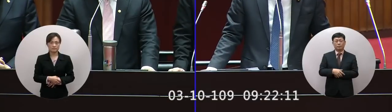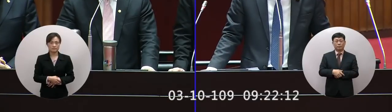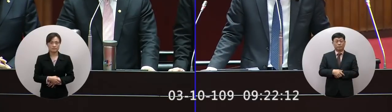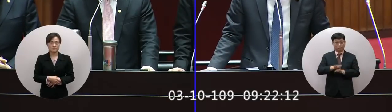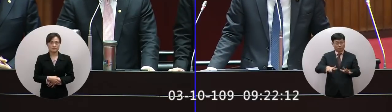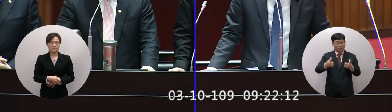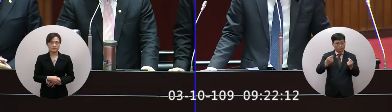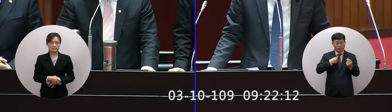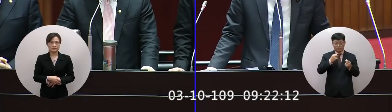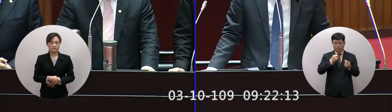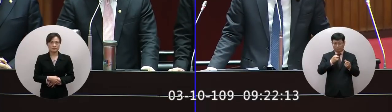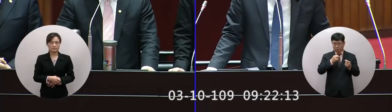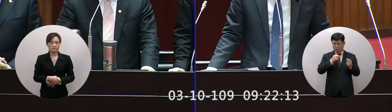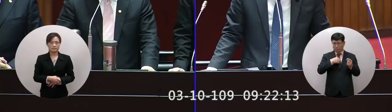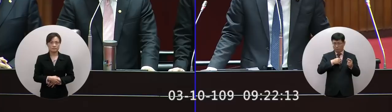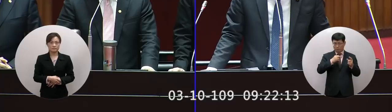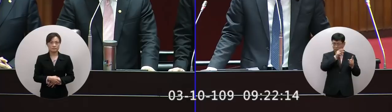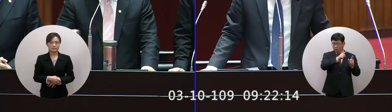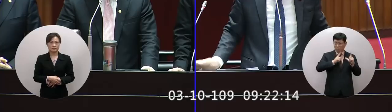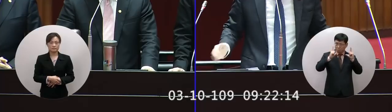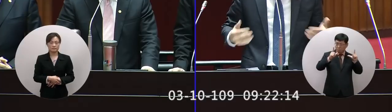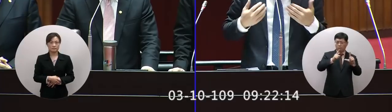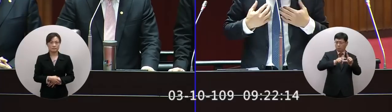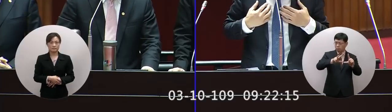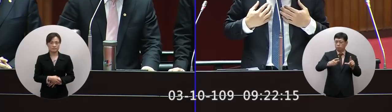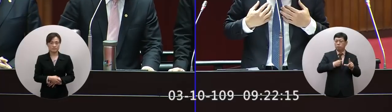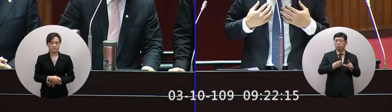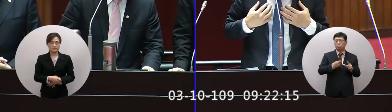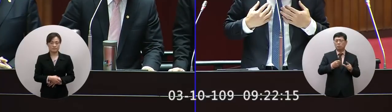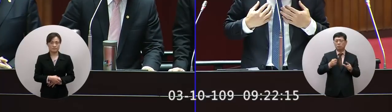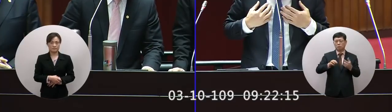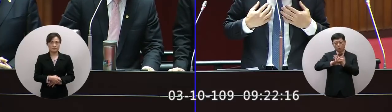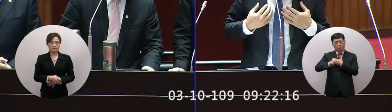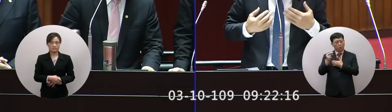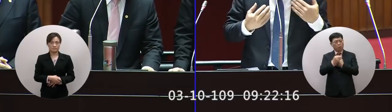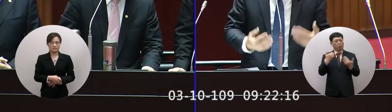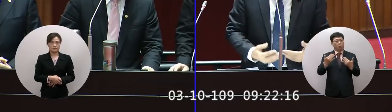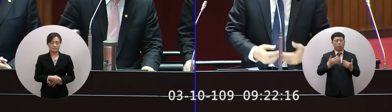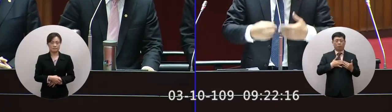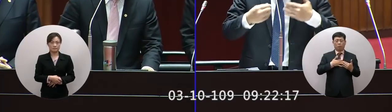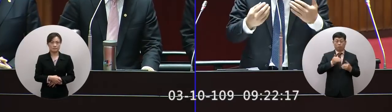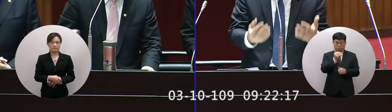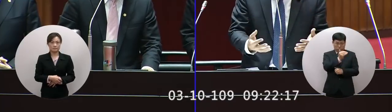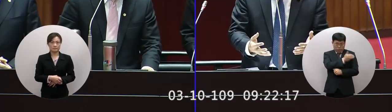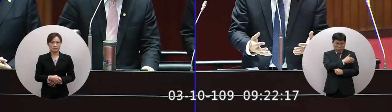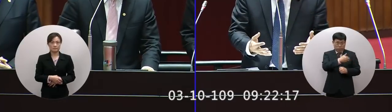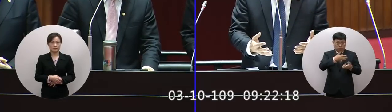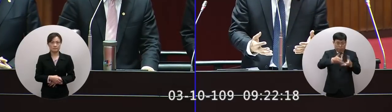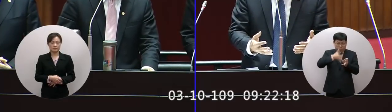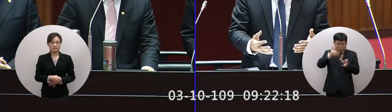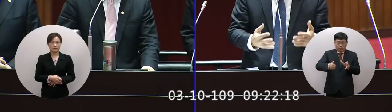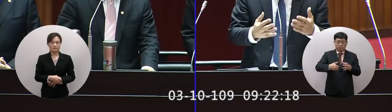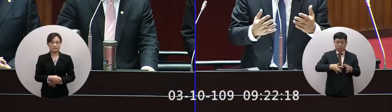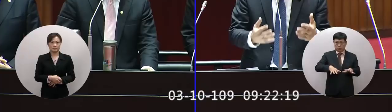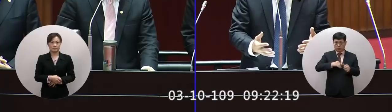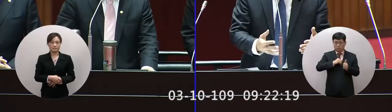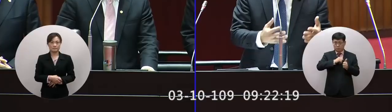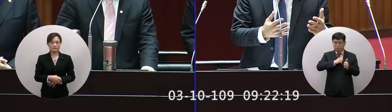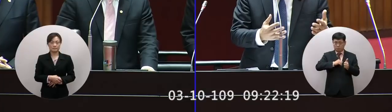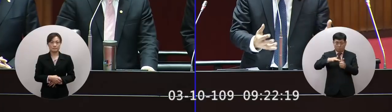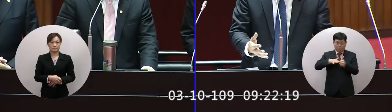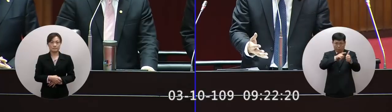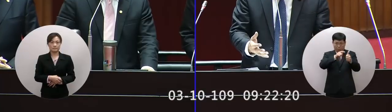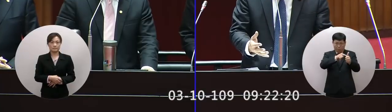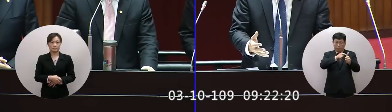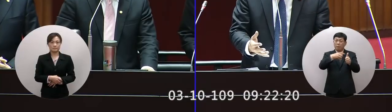以这时候我们必须看到院长的角色，你要很清楚的让大家知道，陈时中在第一线指挥